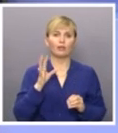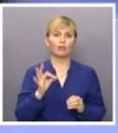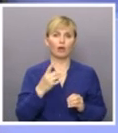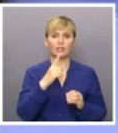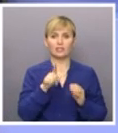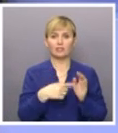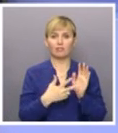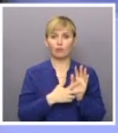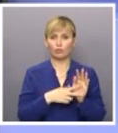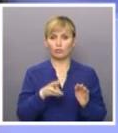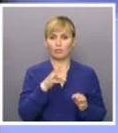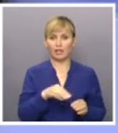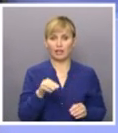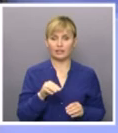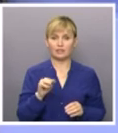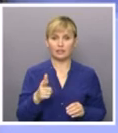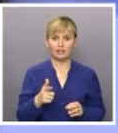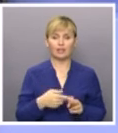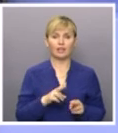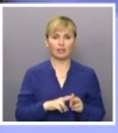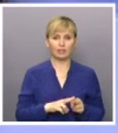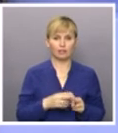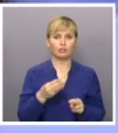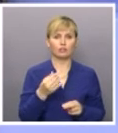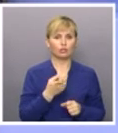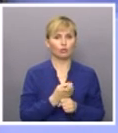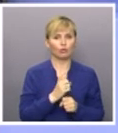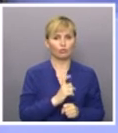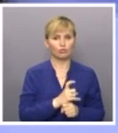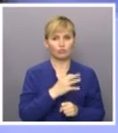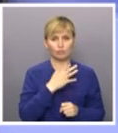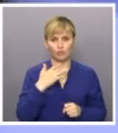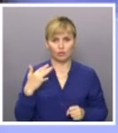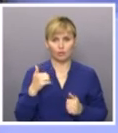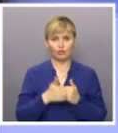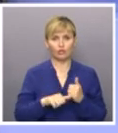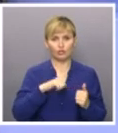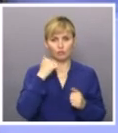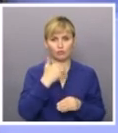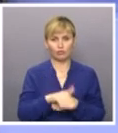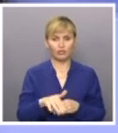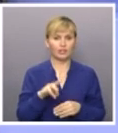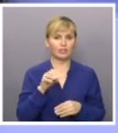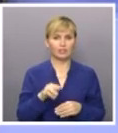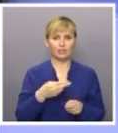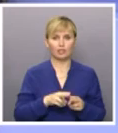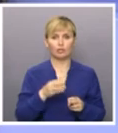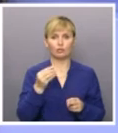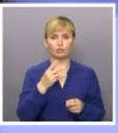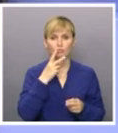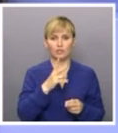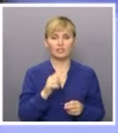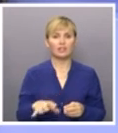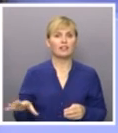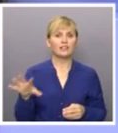миллиарда тенге страшная сумма, да, которую вы говорите, выделяете ежегодно, на самом деле нет. Эта сумма предусмотрена на все